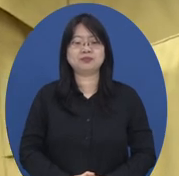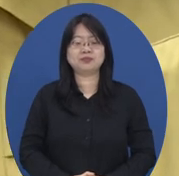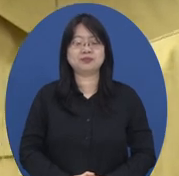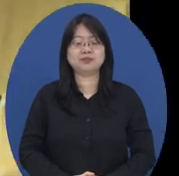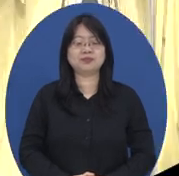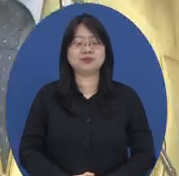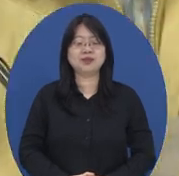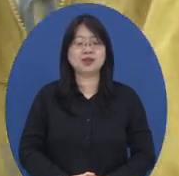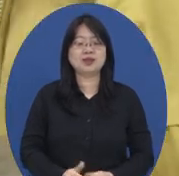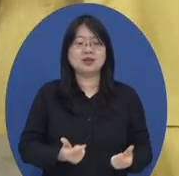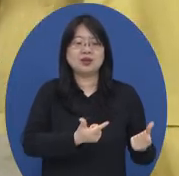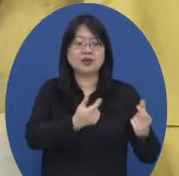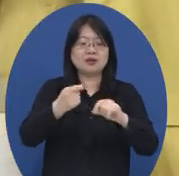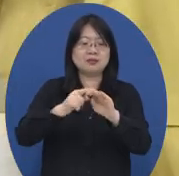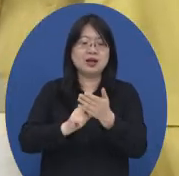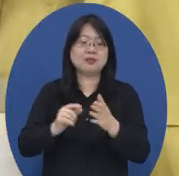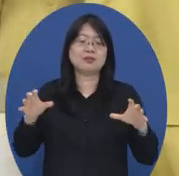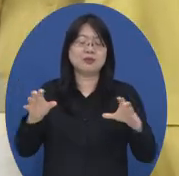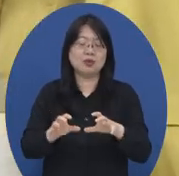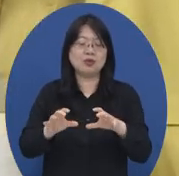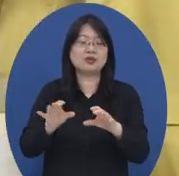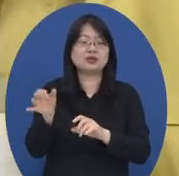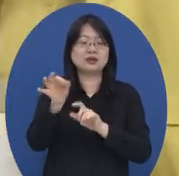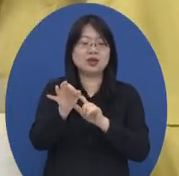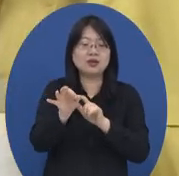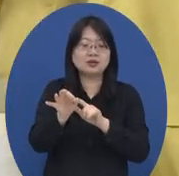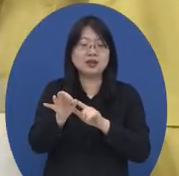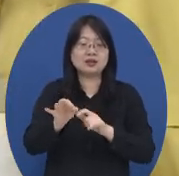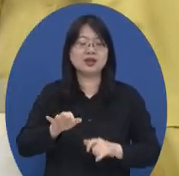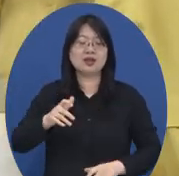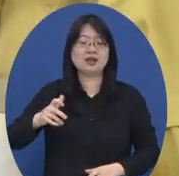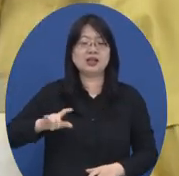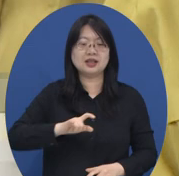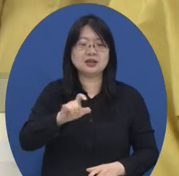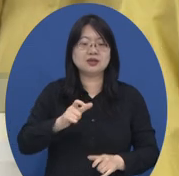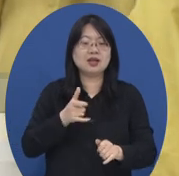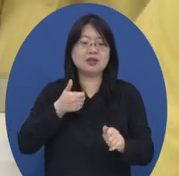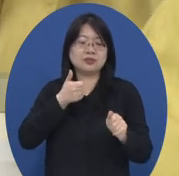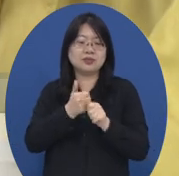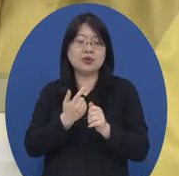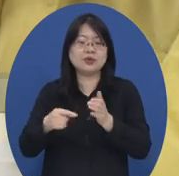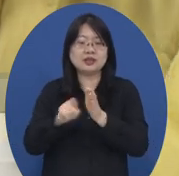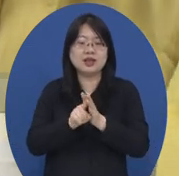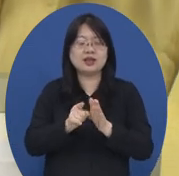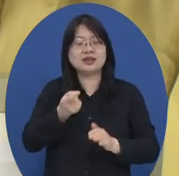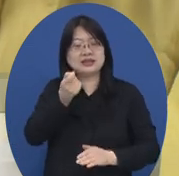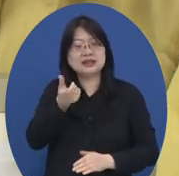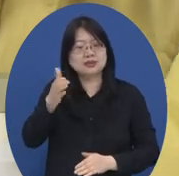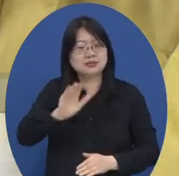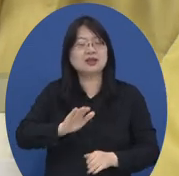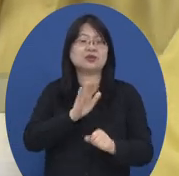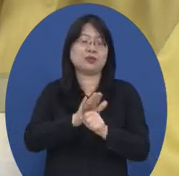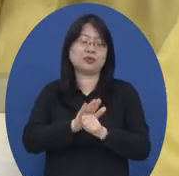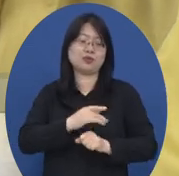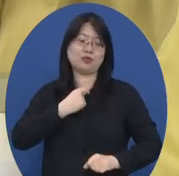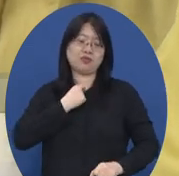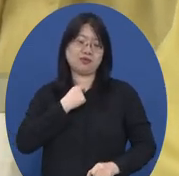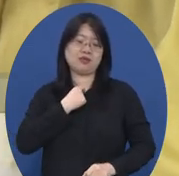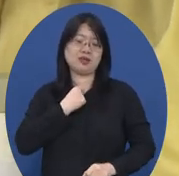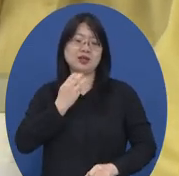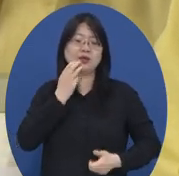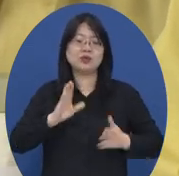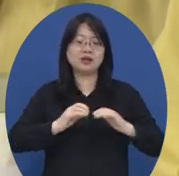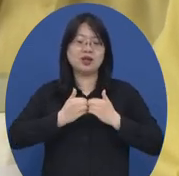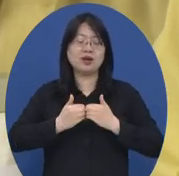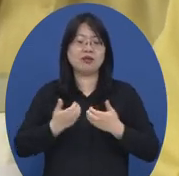보여드리고 싶습니다. 십시일반으로 모은 성금이 코로나19를 극복하는 데 자그마나마 도움이